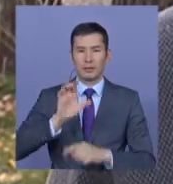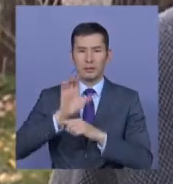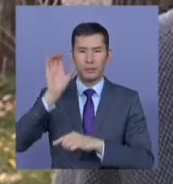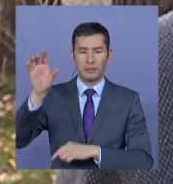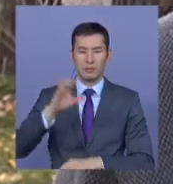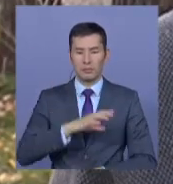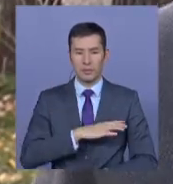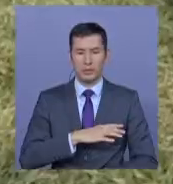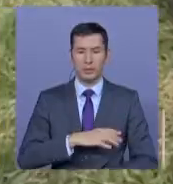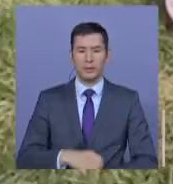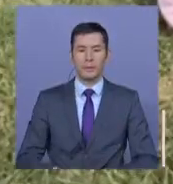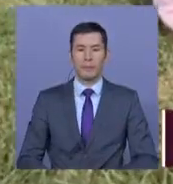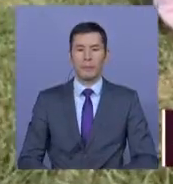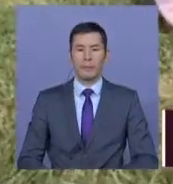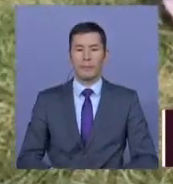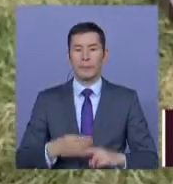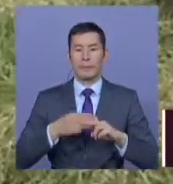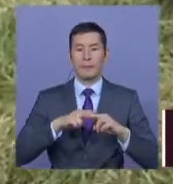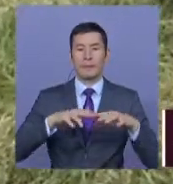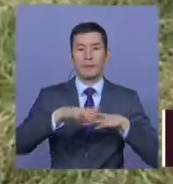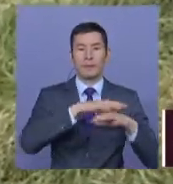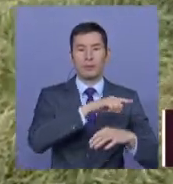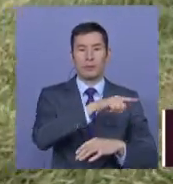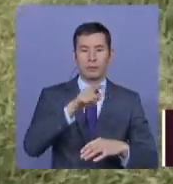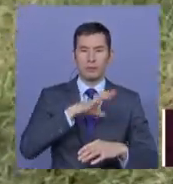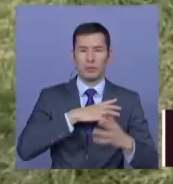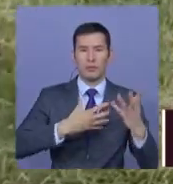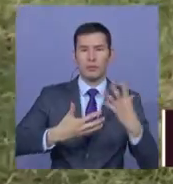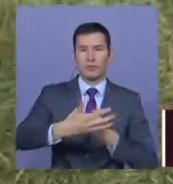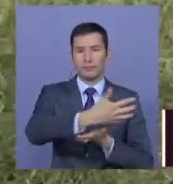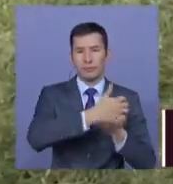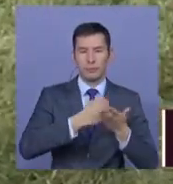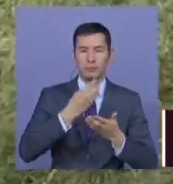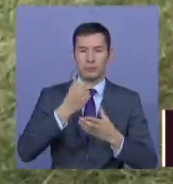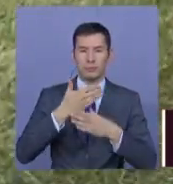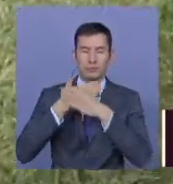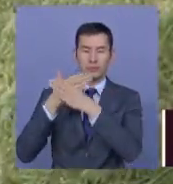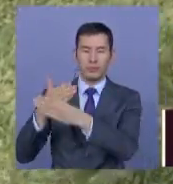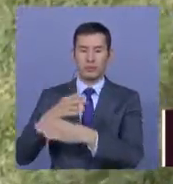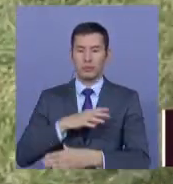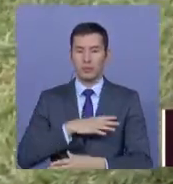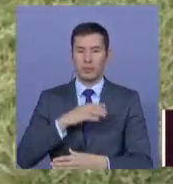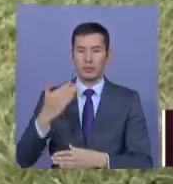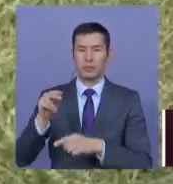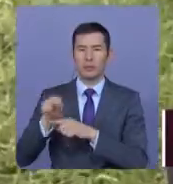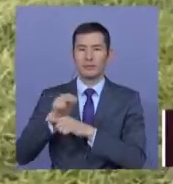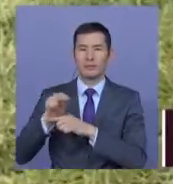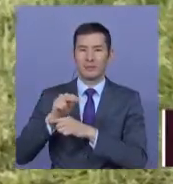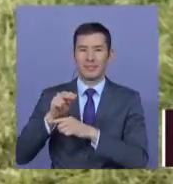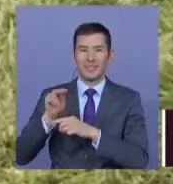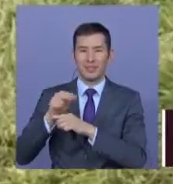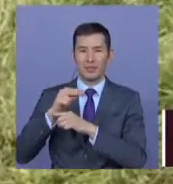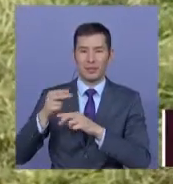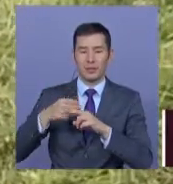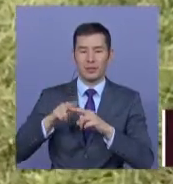қаржылай көмек берді. Бұл халықтың қайырымдылыққа деп берген қаражаты. Заңғарға аударған ақша басқа бір бүлдіршінің еміне жиналған екен. Алайда көзі